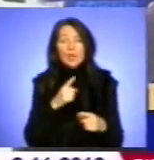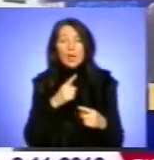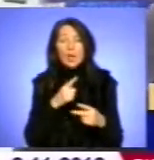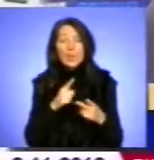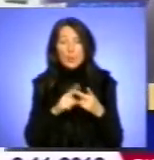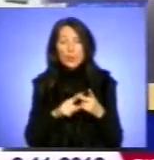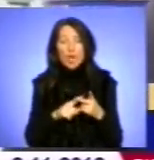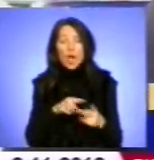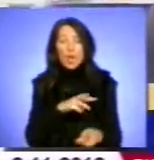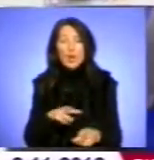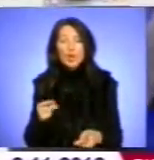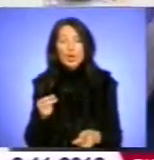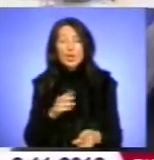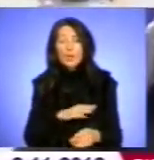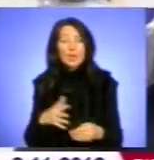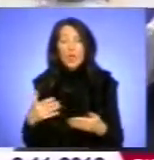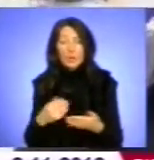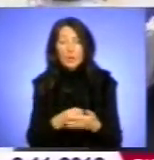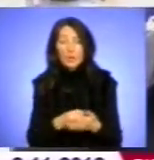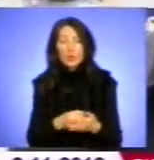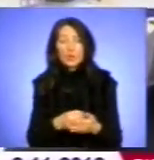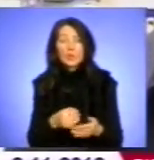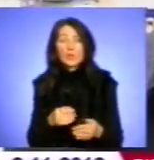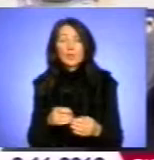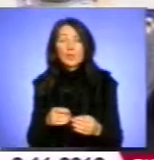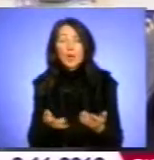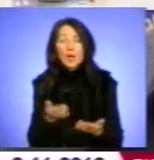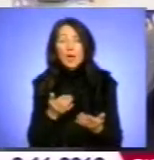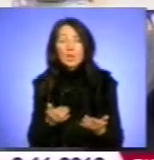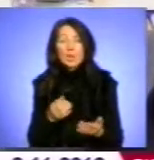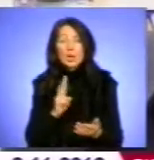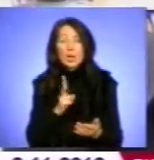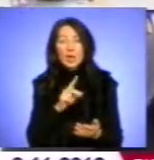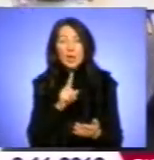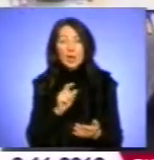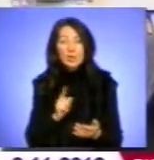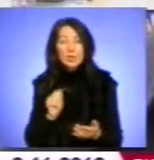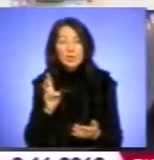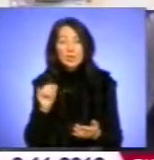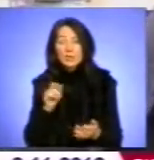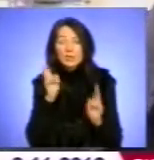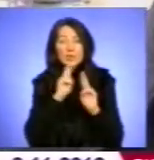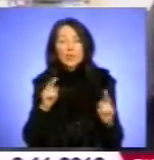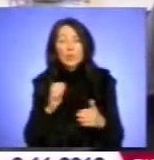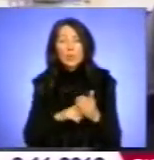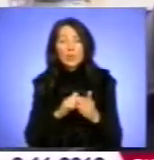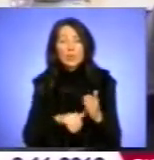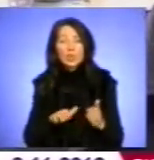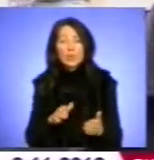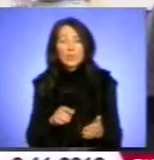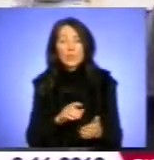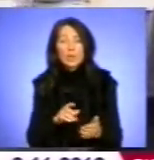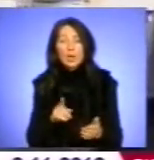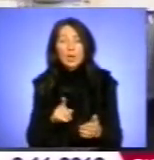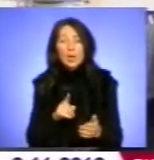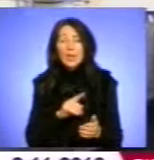не доплачується, не проводяться платежі. Тобто є кошти, але казначейство з невідомих причин не проводяться. За виконані роботи